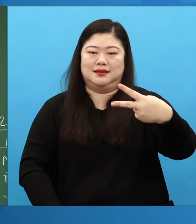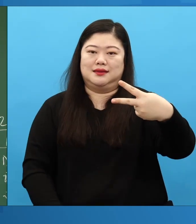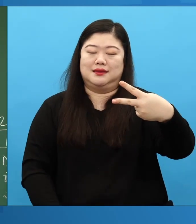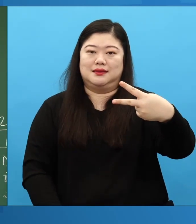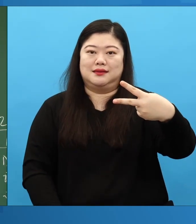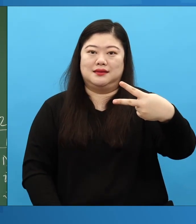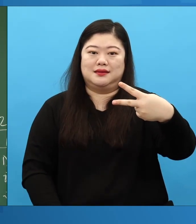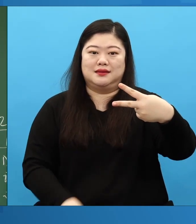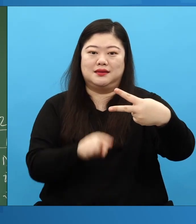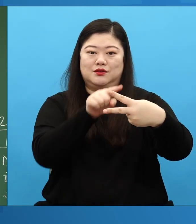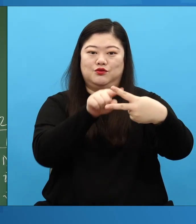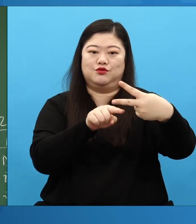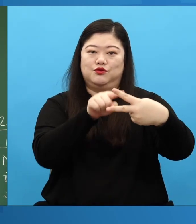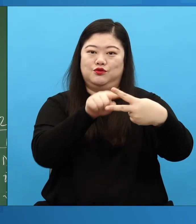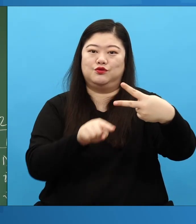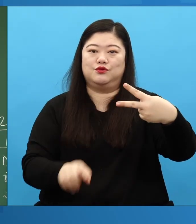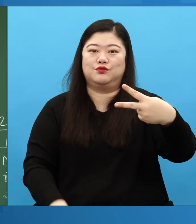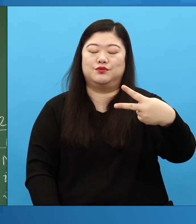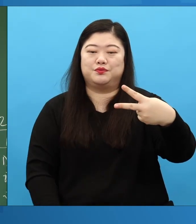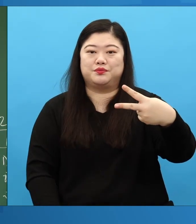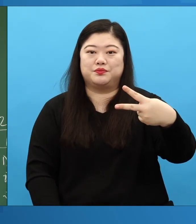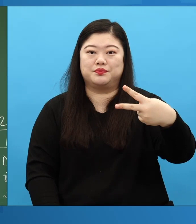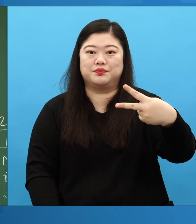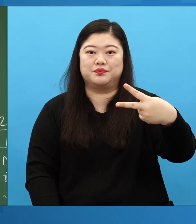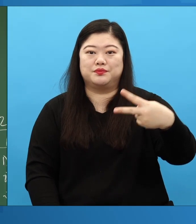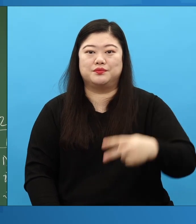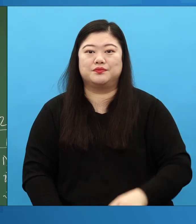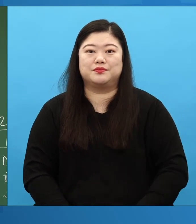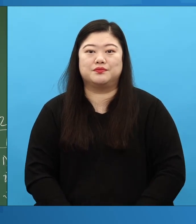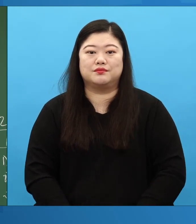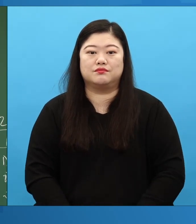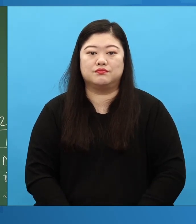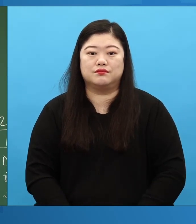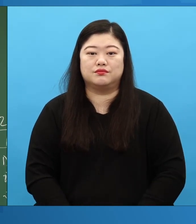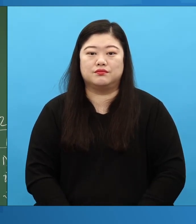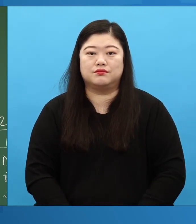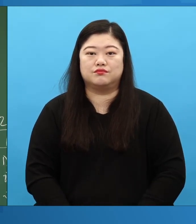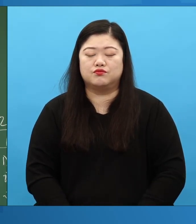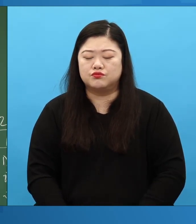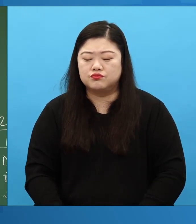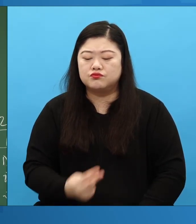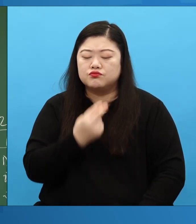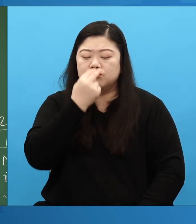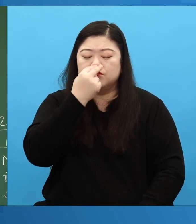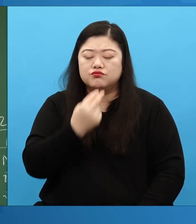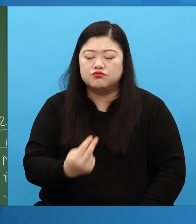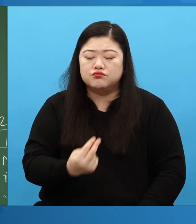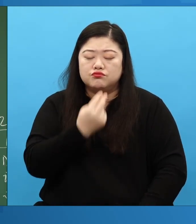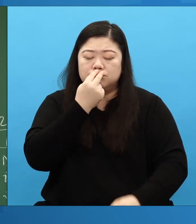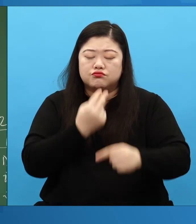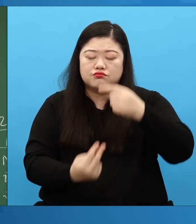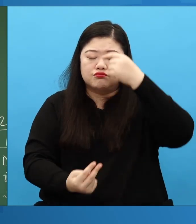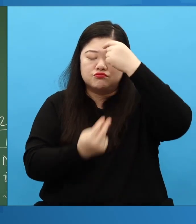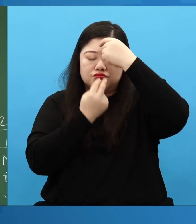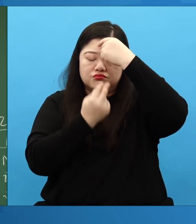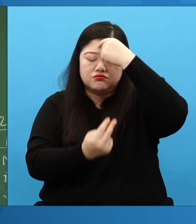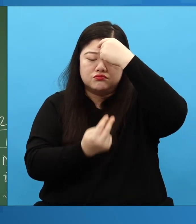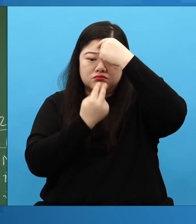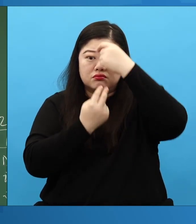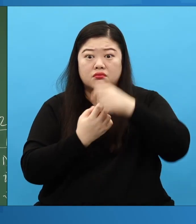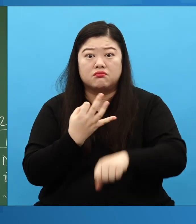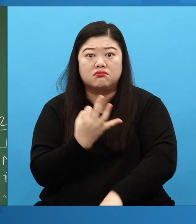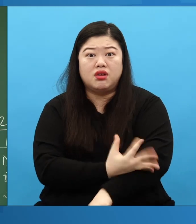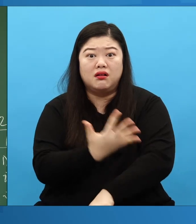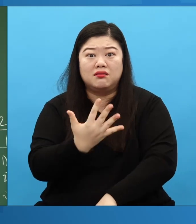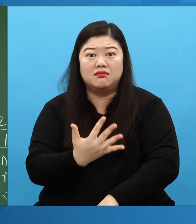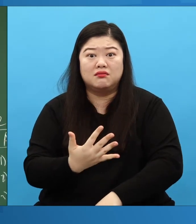all things in my life, and then also deep breathing. 조금만 하면은 반드시 역사를 나요. And so 몸에 펴나요. Prayer of deep